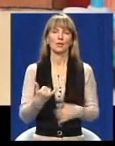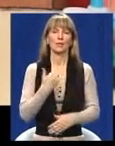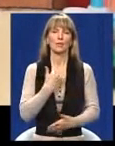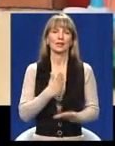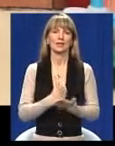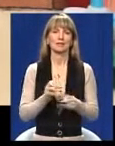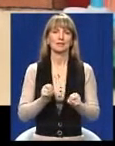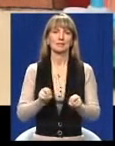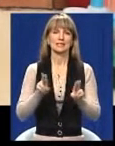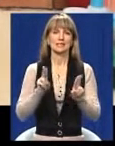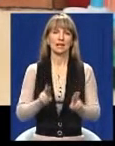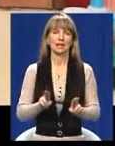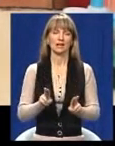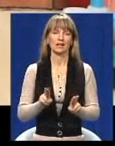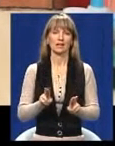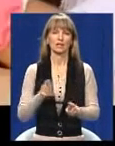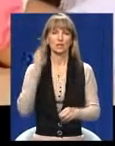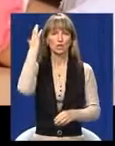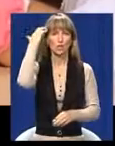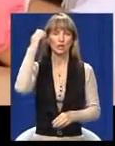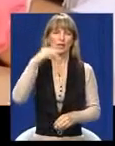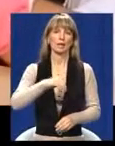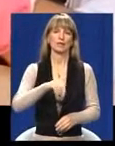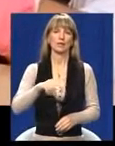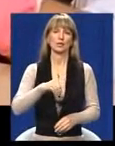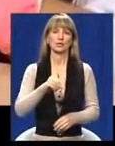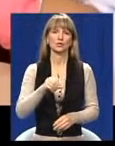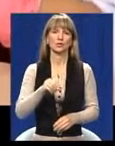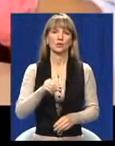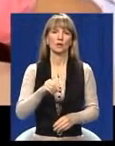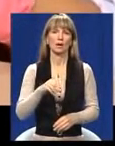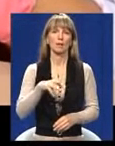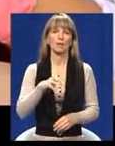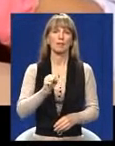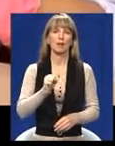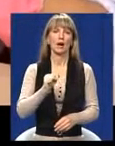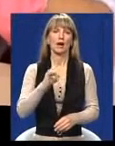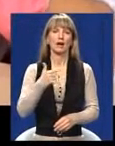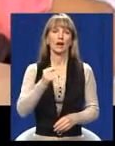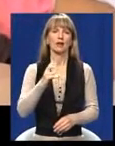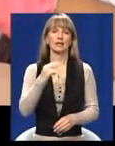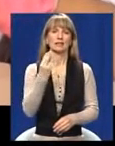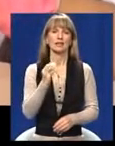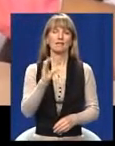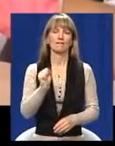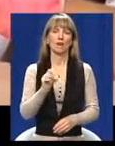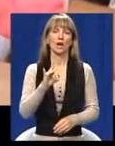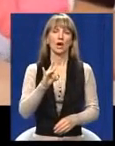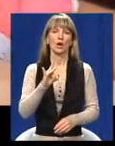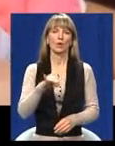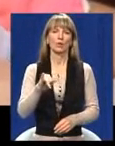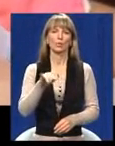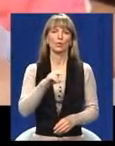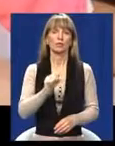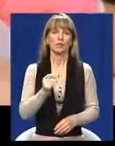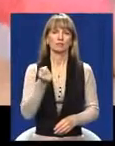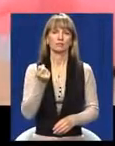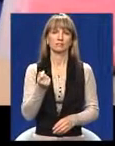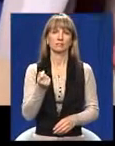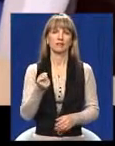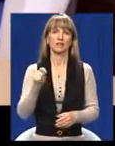такий спеціальний чорний пісок. Марганцева руда. Ми беремо трошки-трошки, ось так от